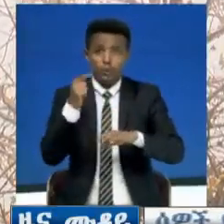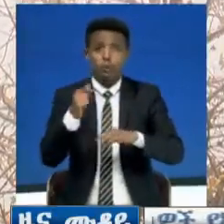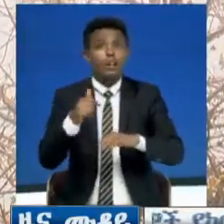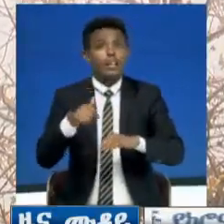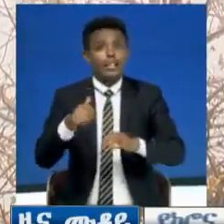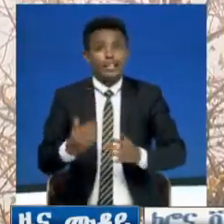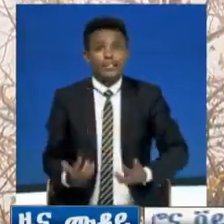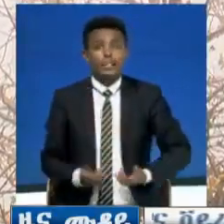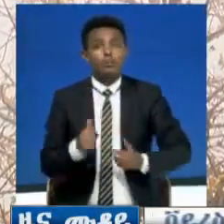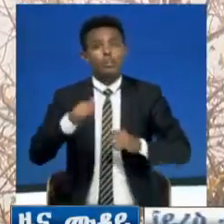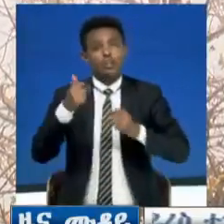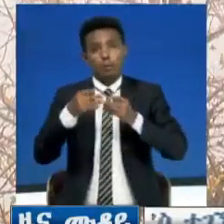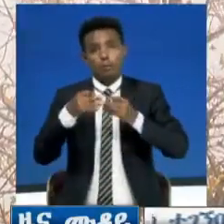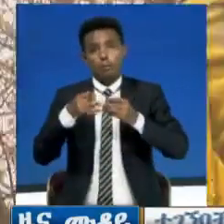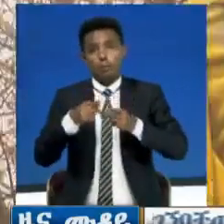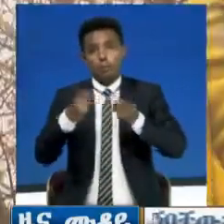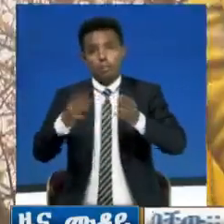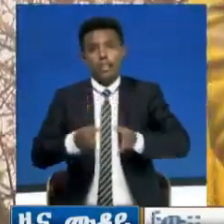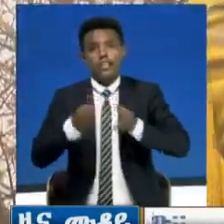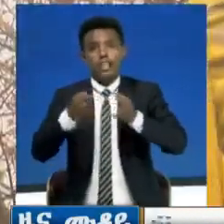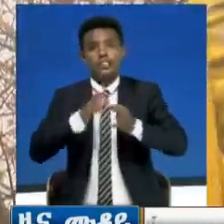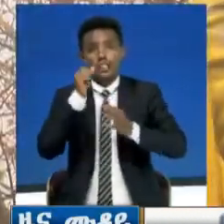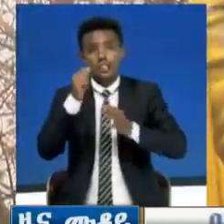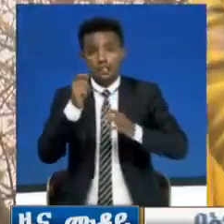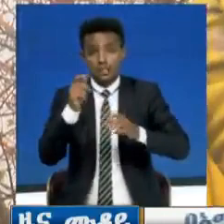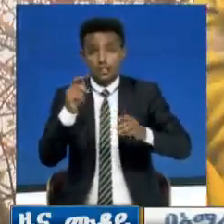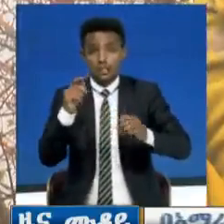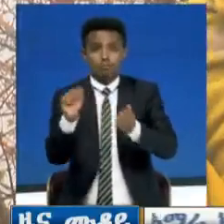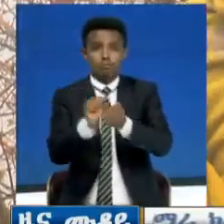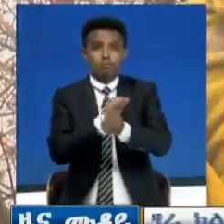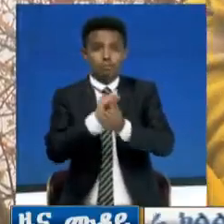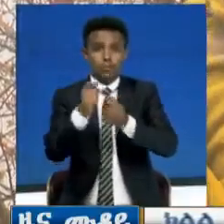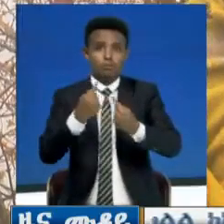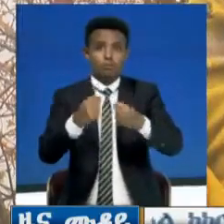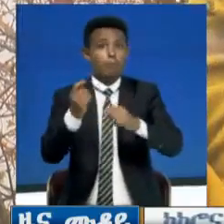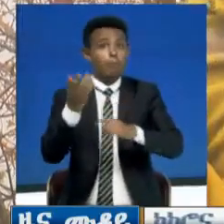ያው ተቋቁሞታል። በቀደም እንደተቃጠለው ያው